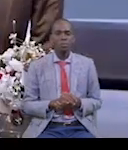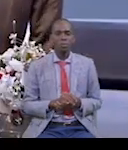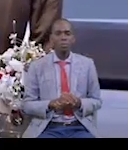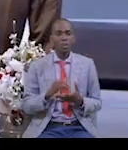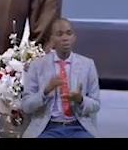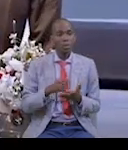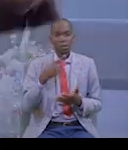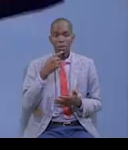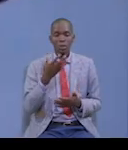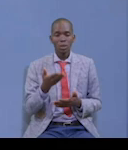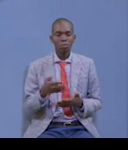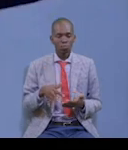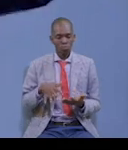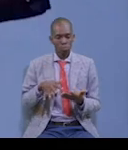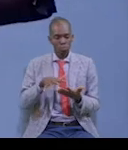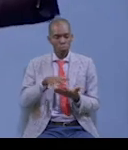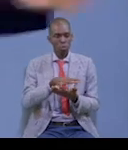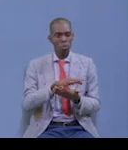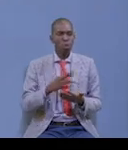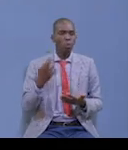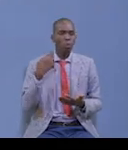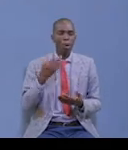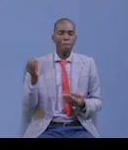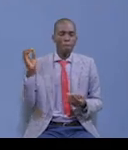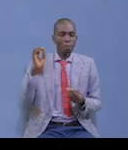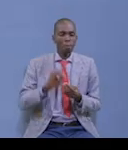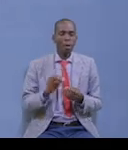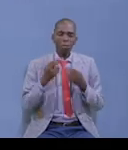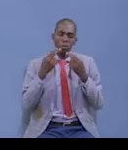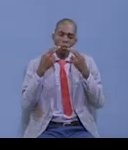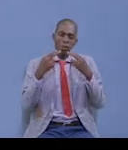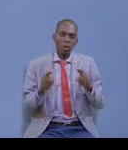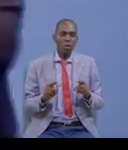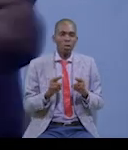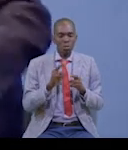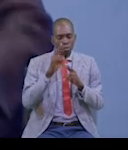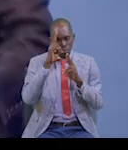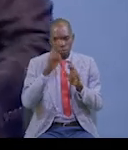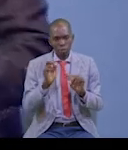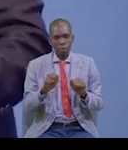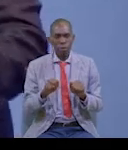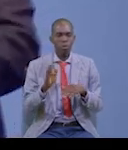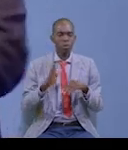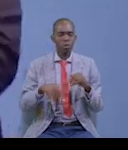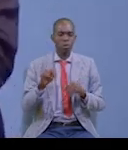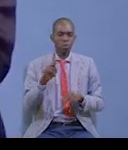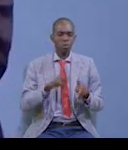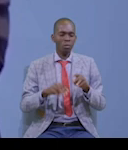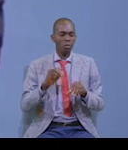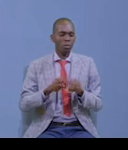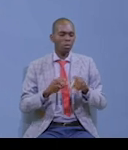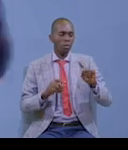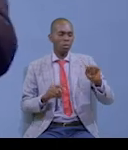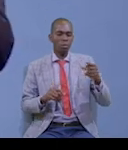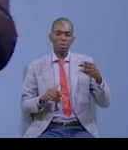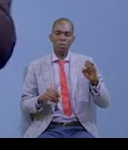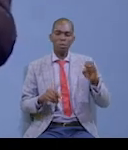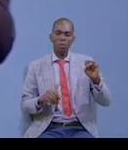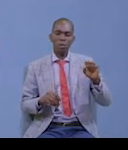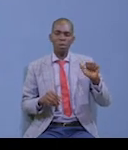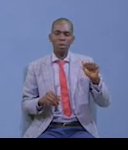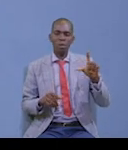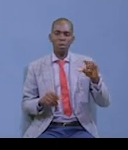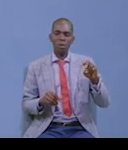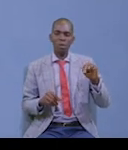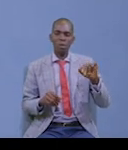says these were more noble than the people in Thessalonica. అపొస్తలుల కార్యములు 17 11